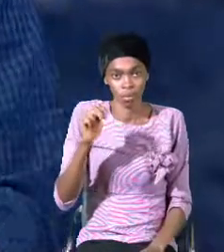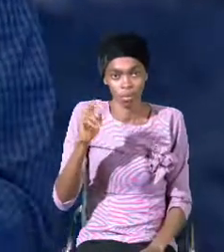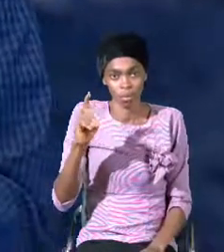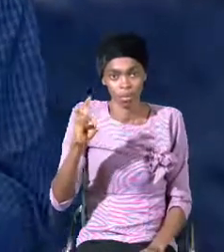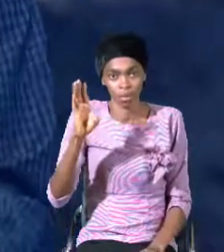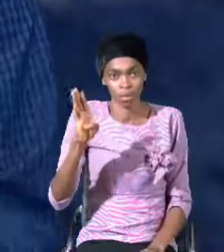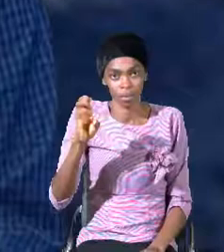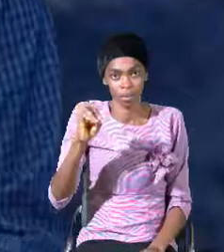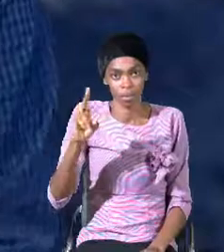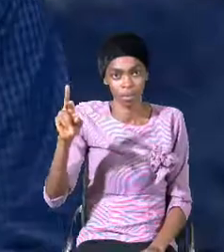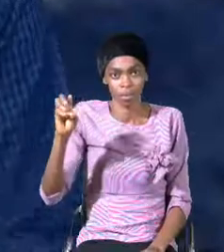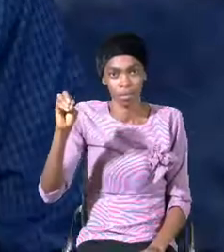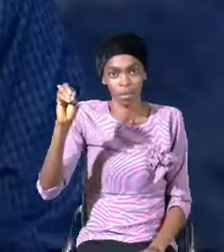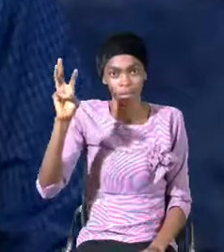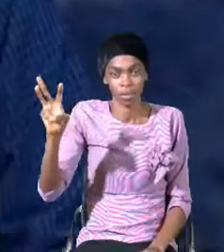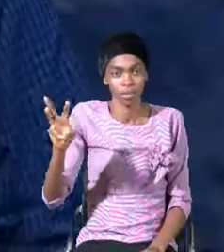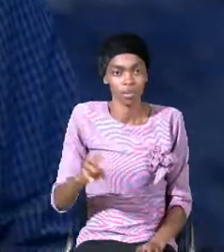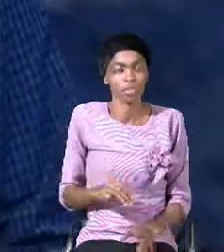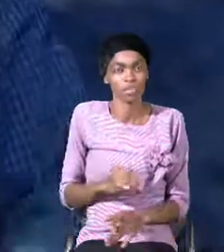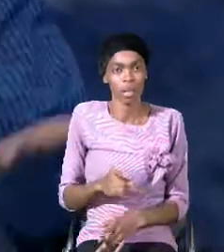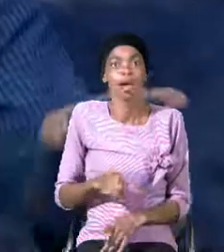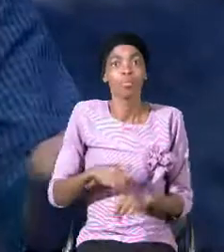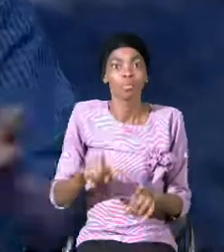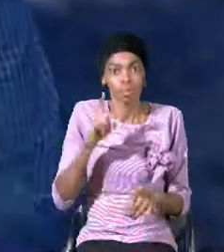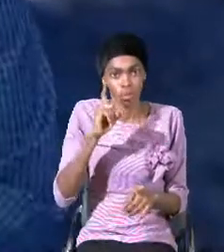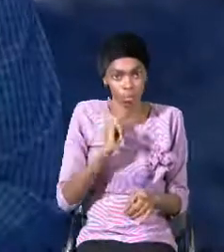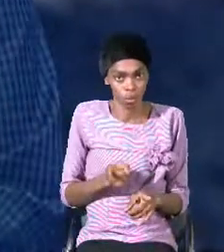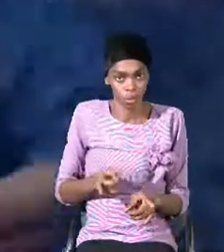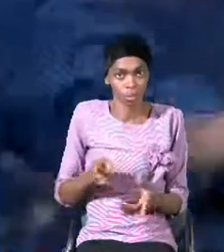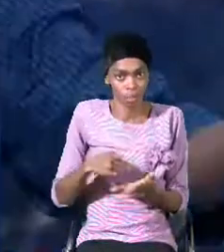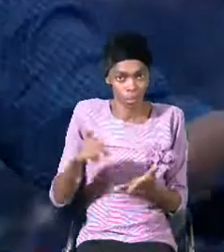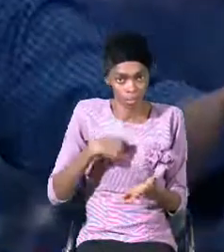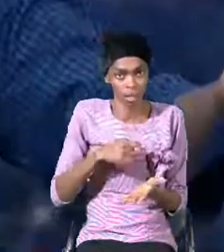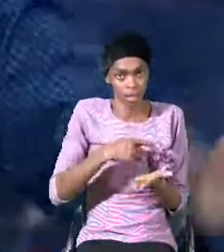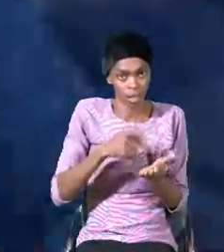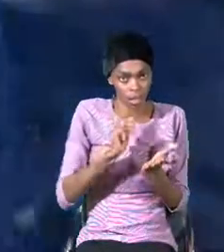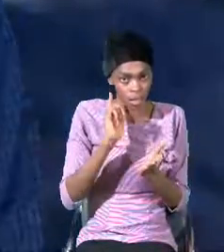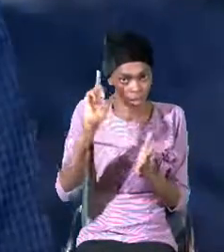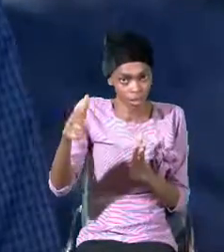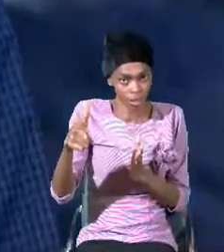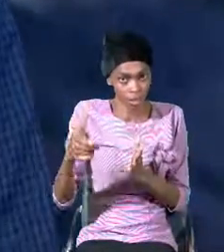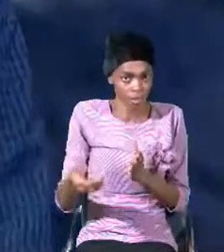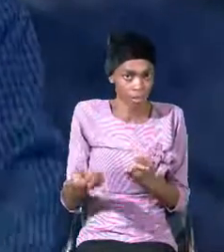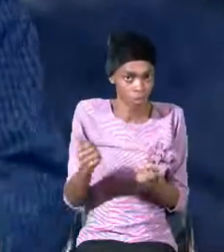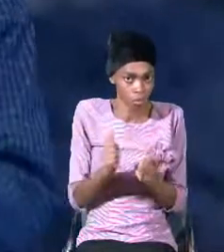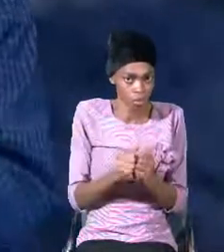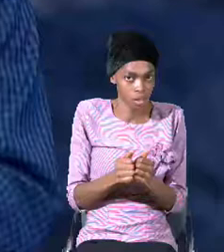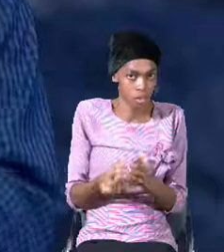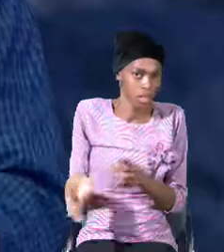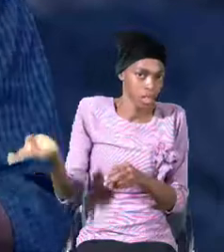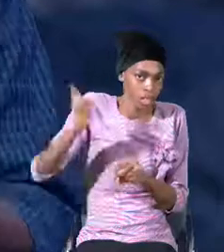même pas le capital. Et ma vie est en bas là-bas. Où est-ce que je vais le faire? D'accord. Ça, c'est ma condition.